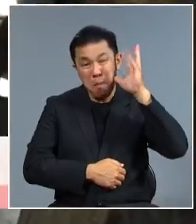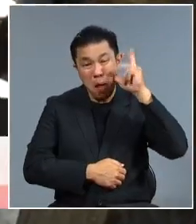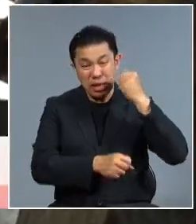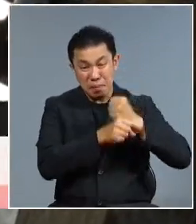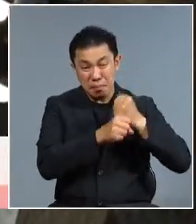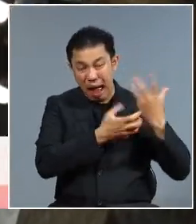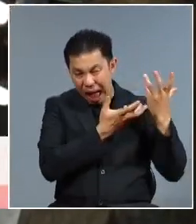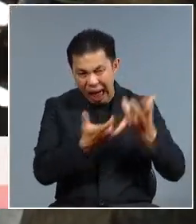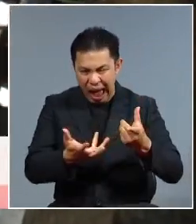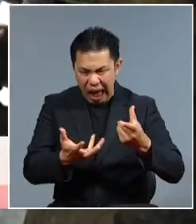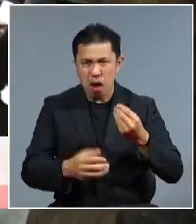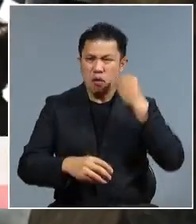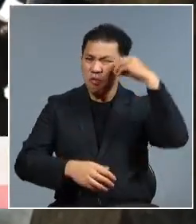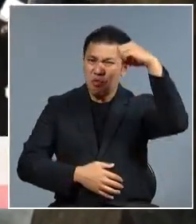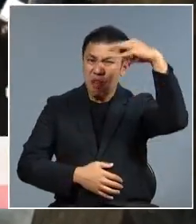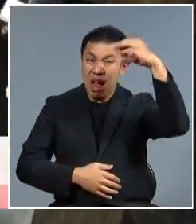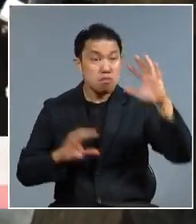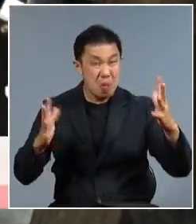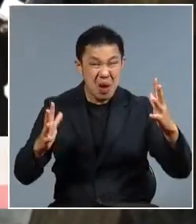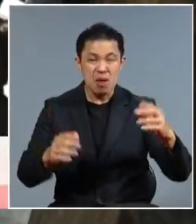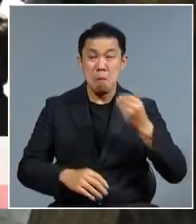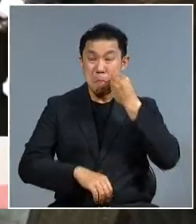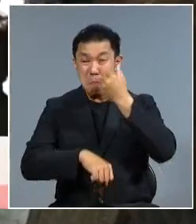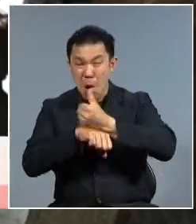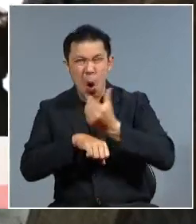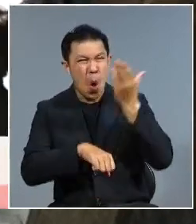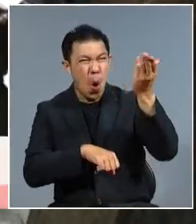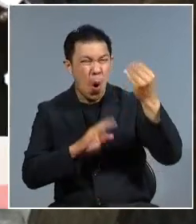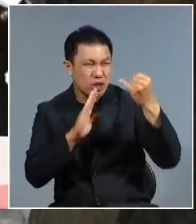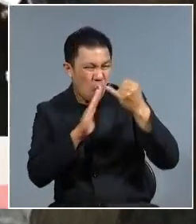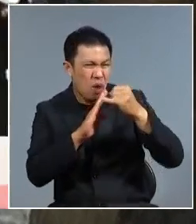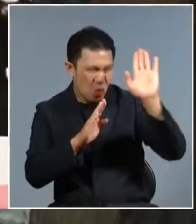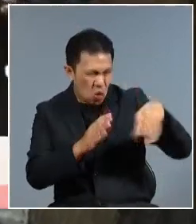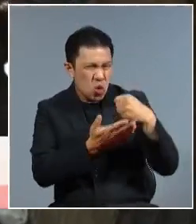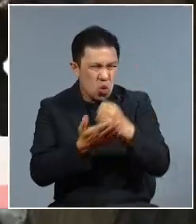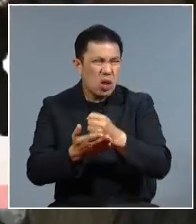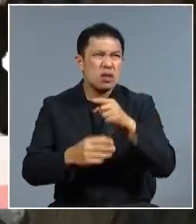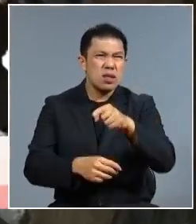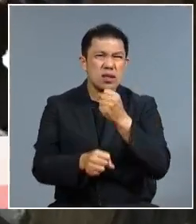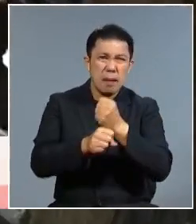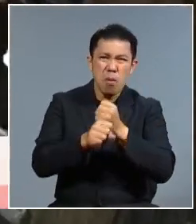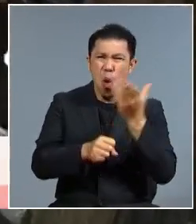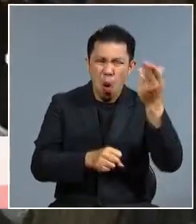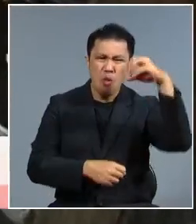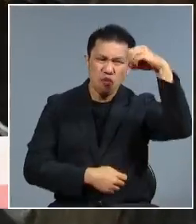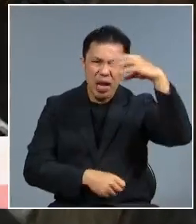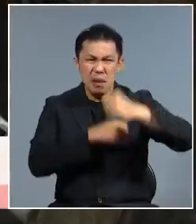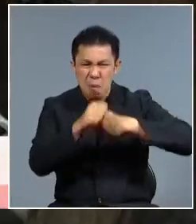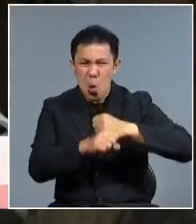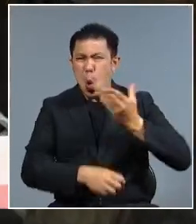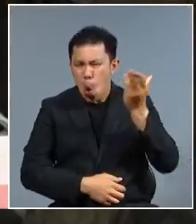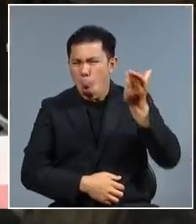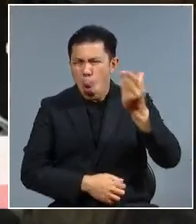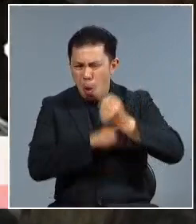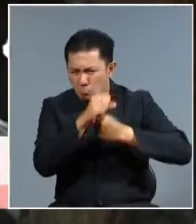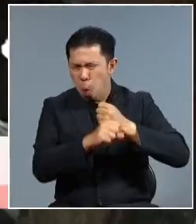ำหมู่บ้านเองก็ร้องขอความช่วยเหลือไปที่หน่วยงานของภาครัฐระดับจังหวัดให้ช่วยขอไปทุกปีแต่ไม่เคย